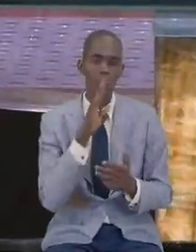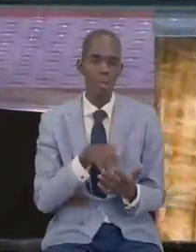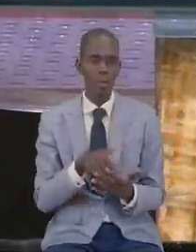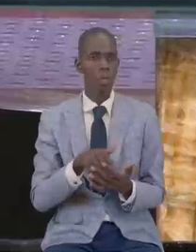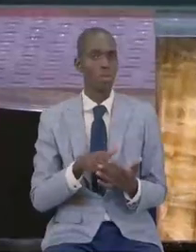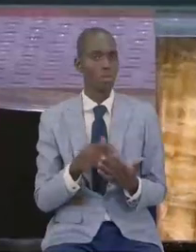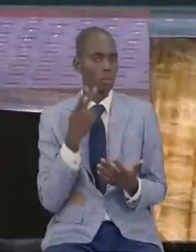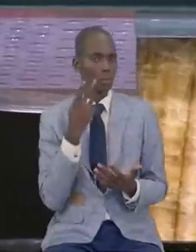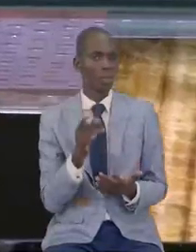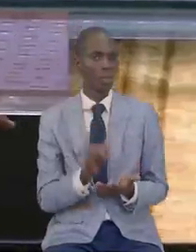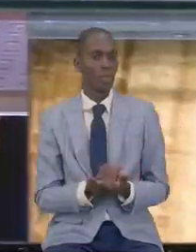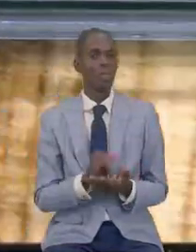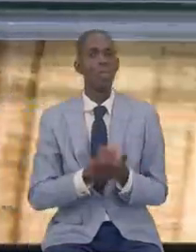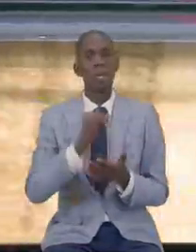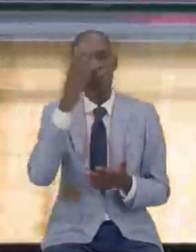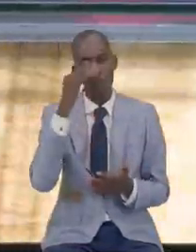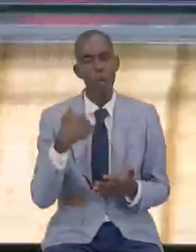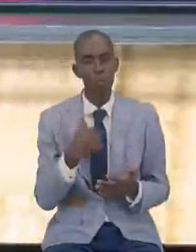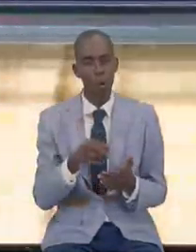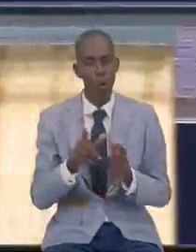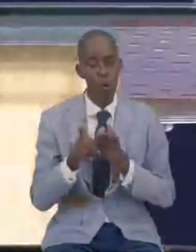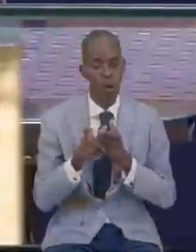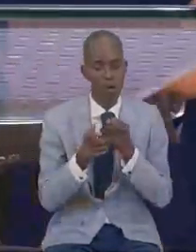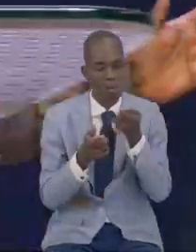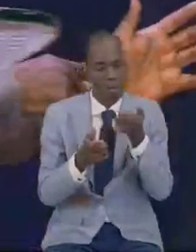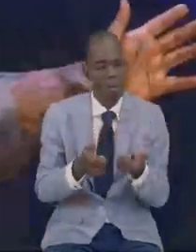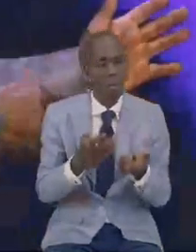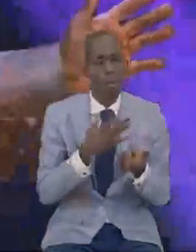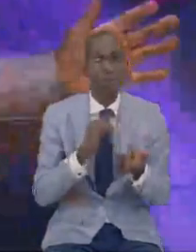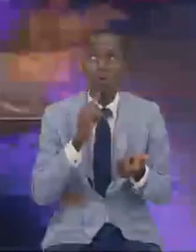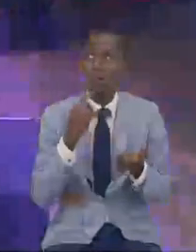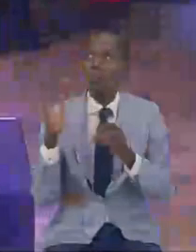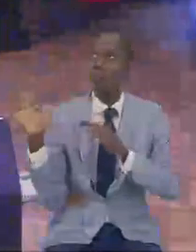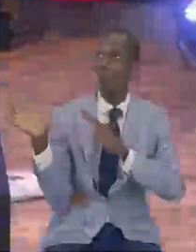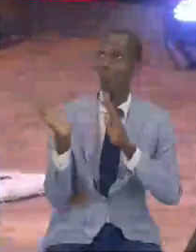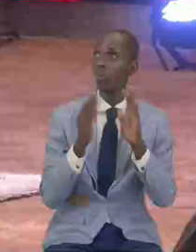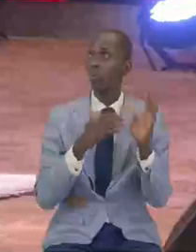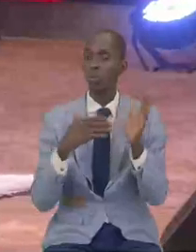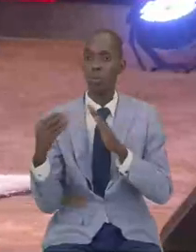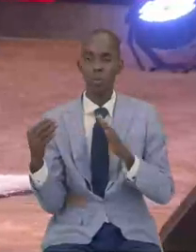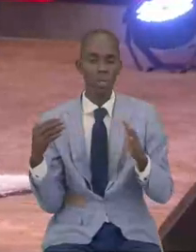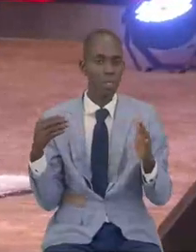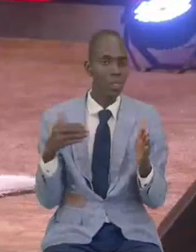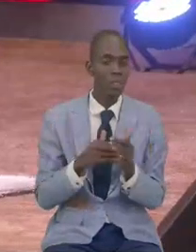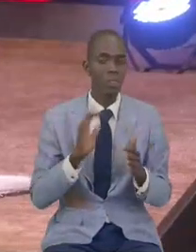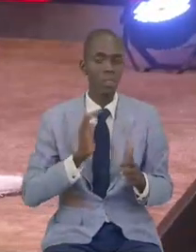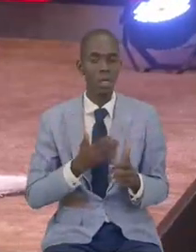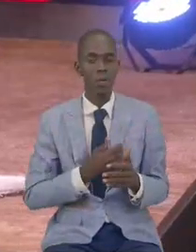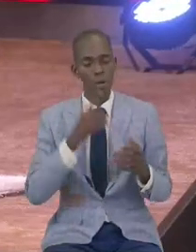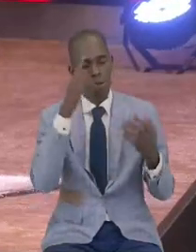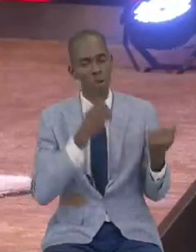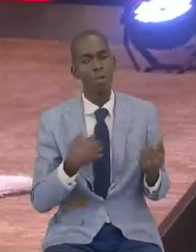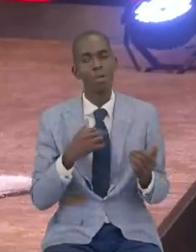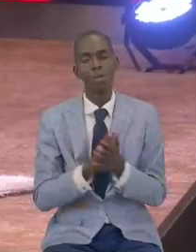Ouais. Et c'est pourquoi on court un peu et puis le vent souffle un